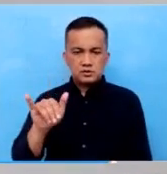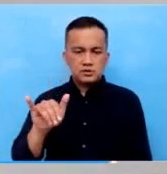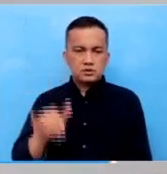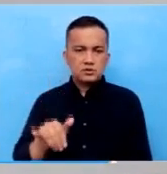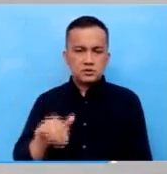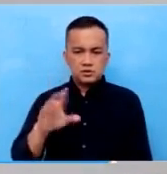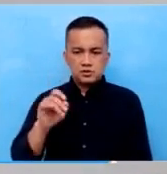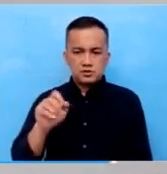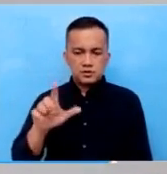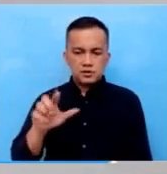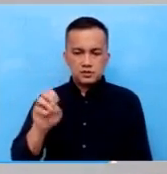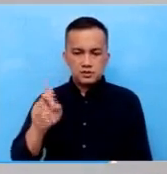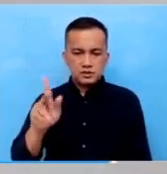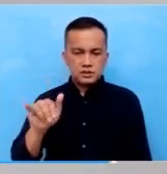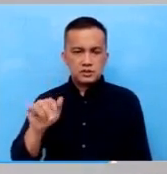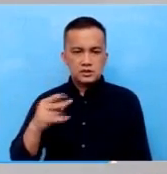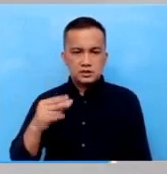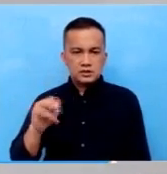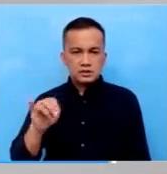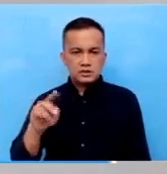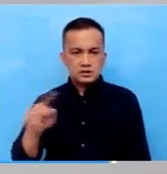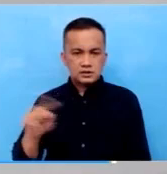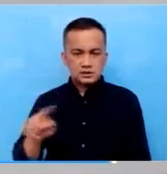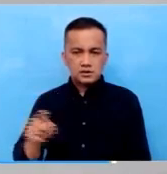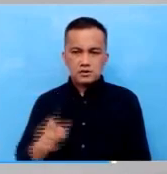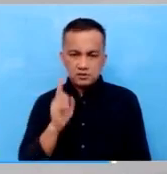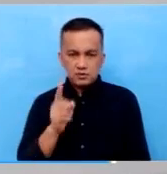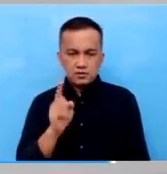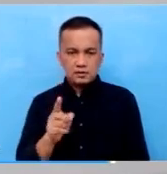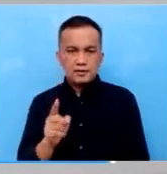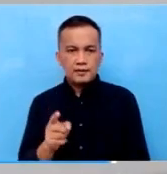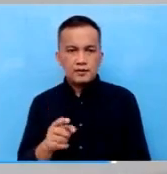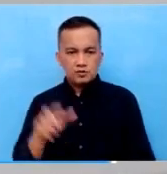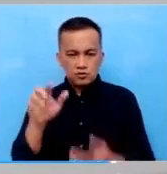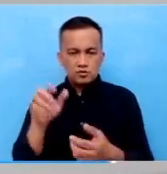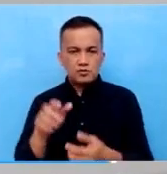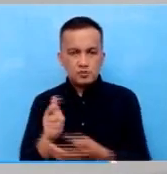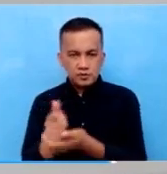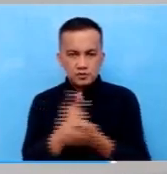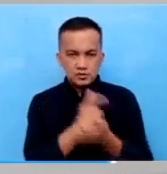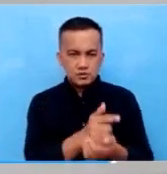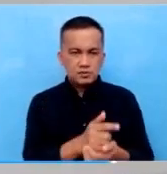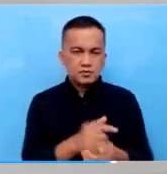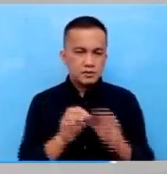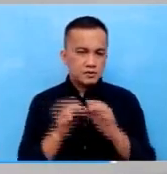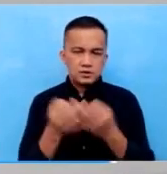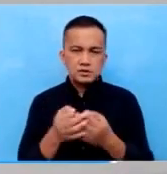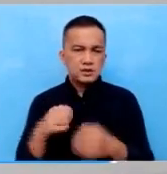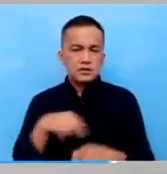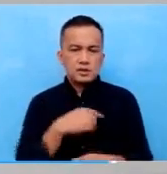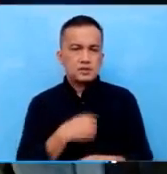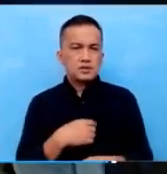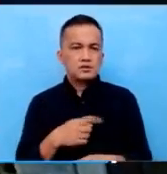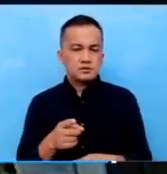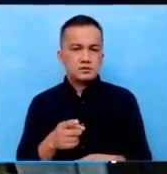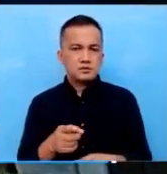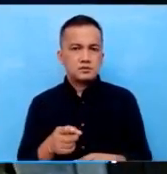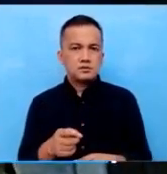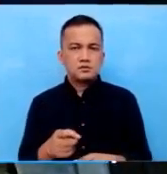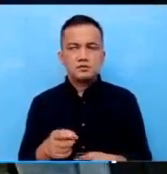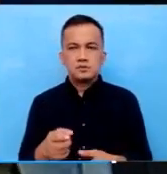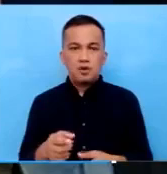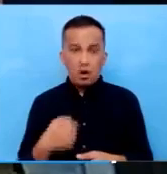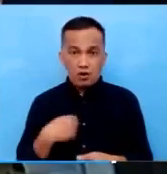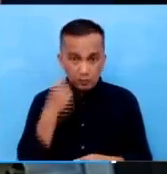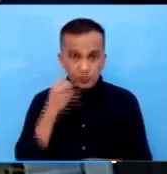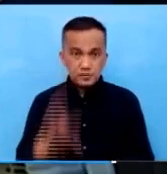Corporal Wesley Hernandez. At nagbabanta na, ayun, uubusin na naman daw yung pamilya namin. So, ako naman po, umuwi ako. Sinubukan